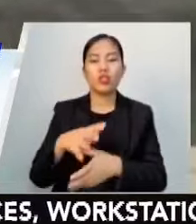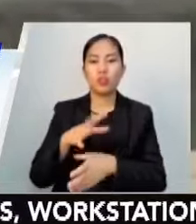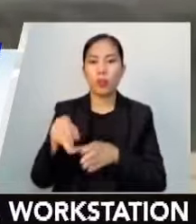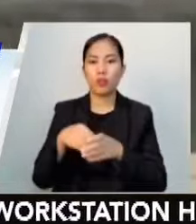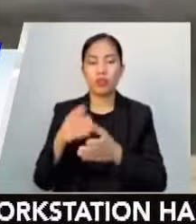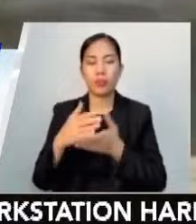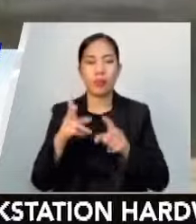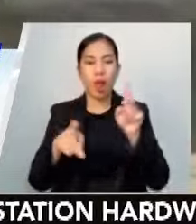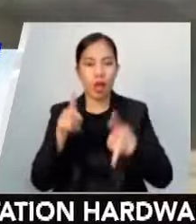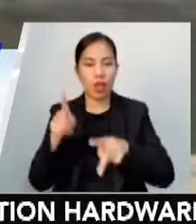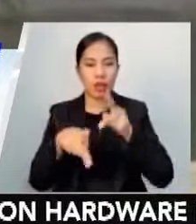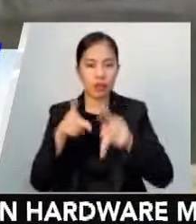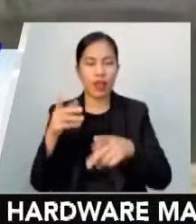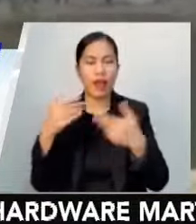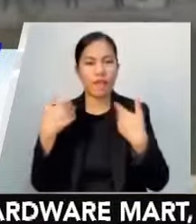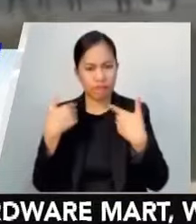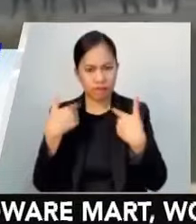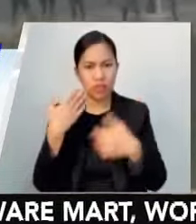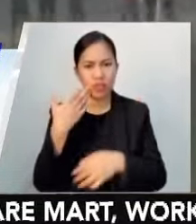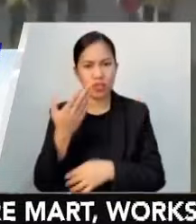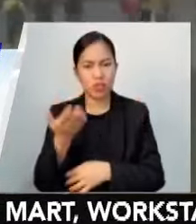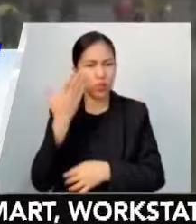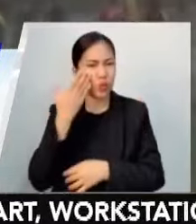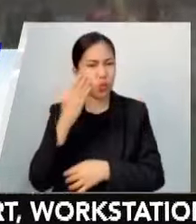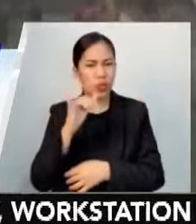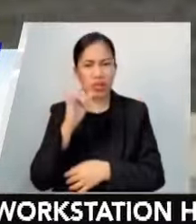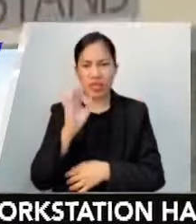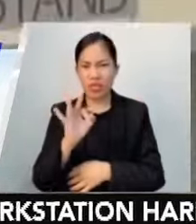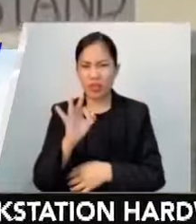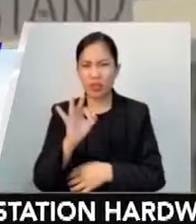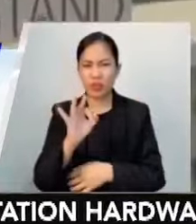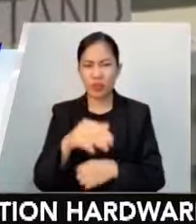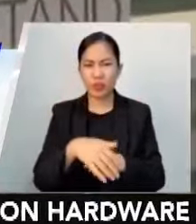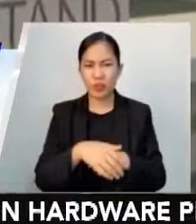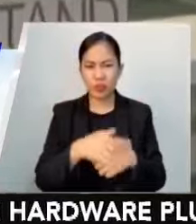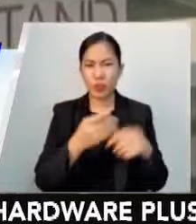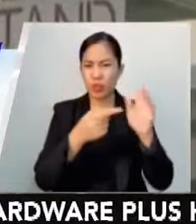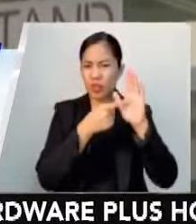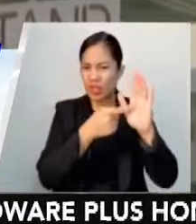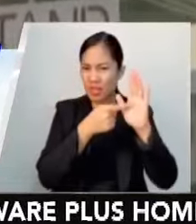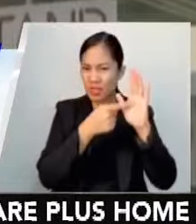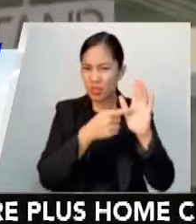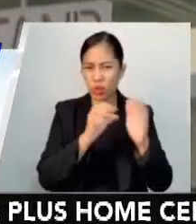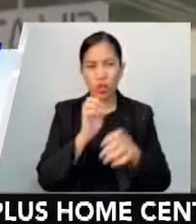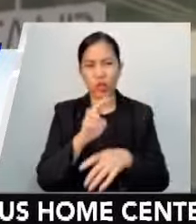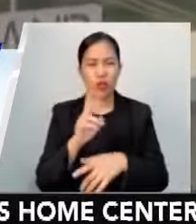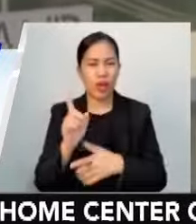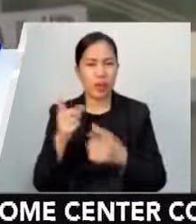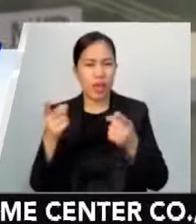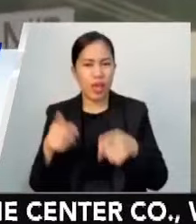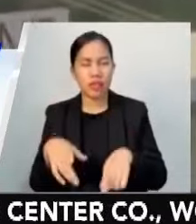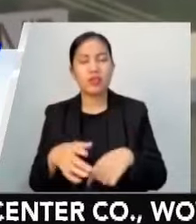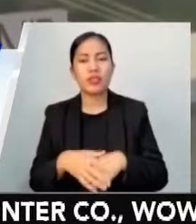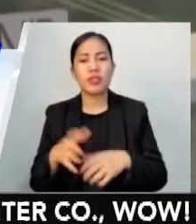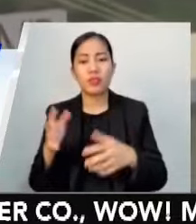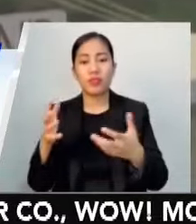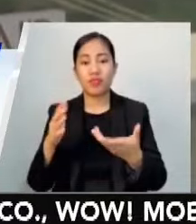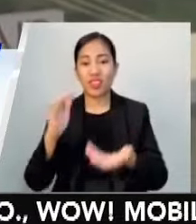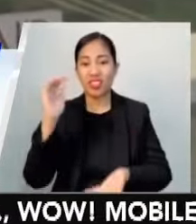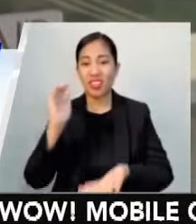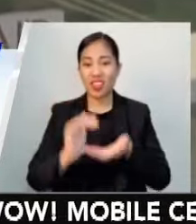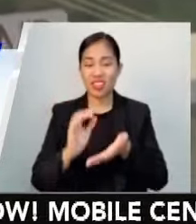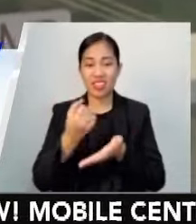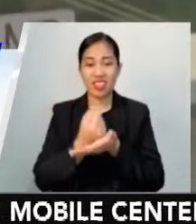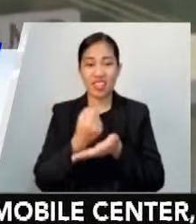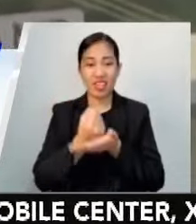Hindi pa malinaw kung dulot ito ng mga nagprotestang security force. Ayon naman sa kanilang gobyerno, ang naging bawas sa sweldo ay dahil lang sa isang